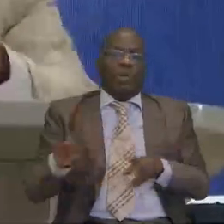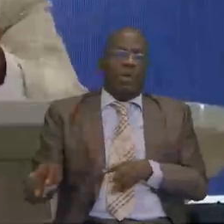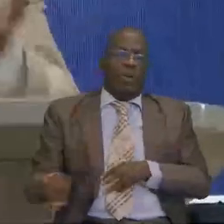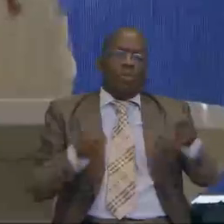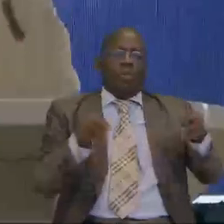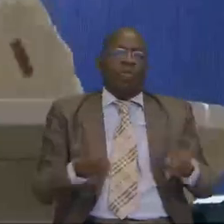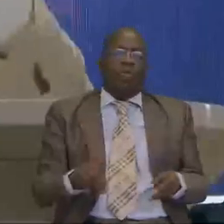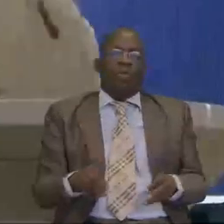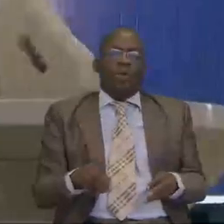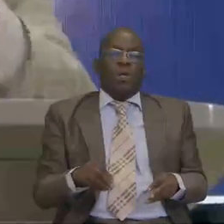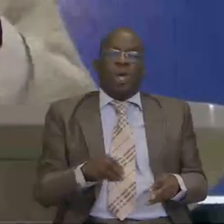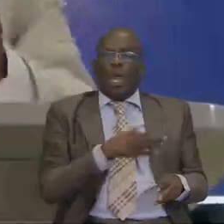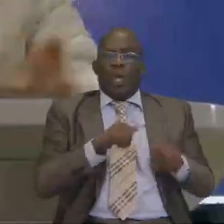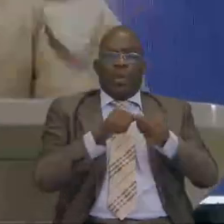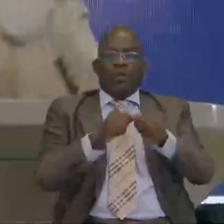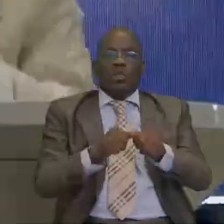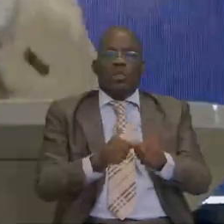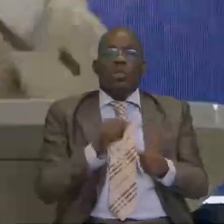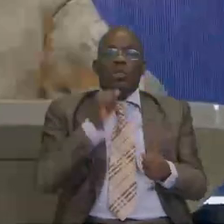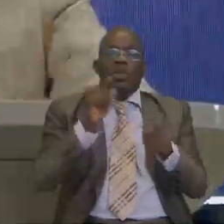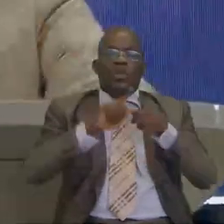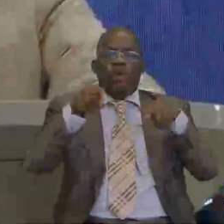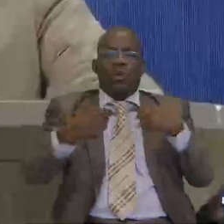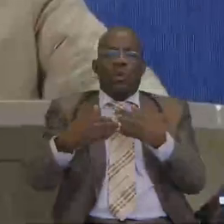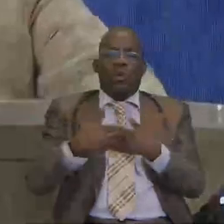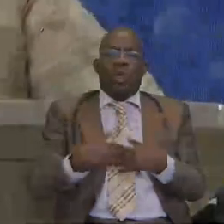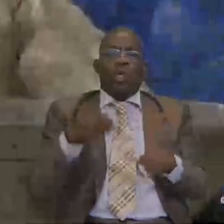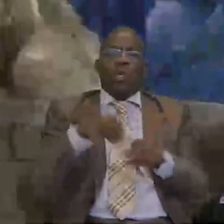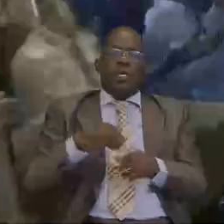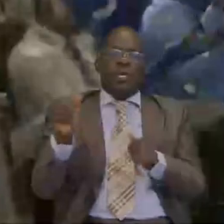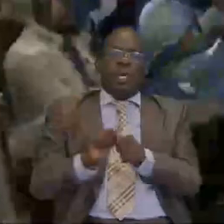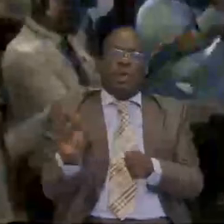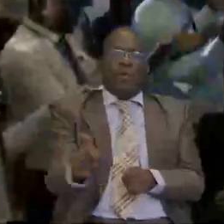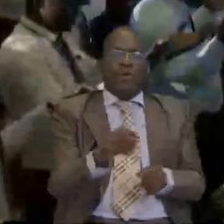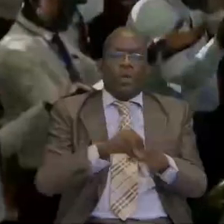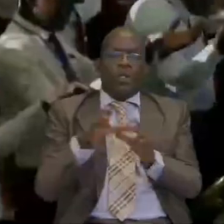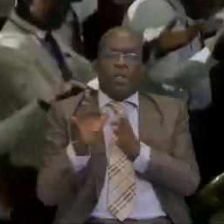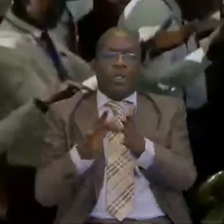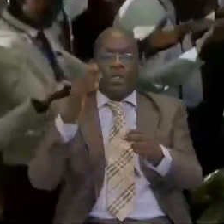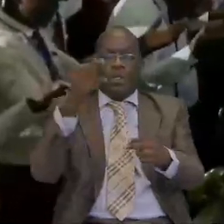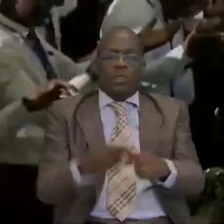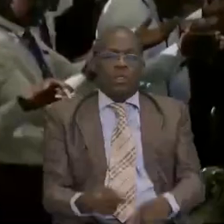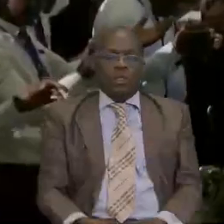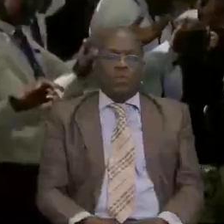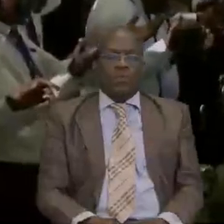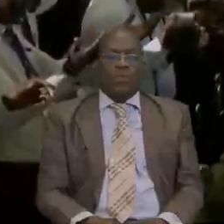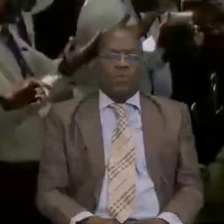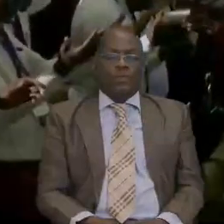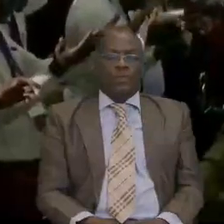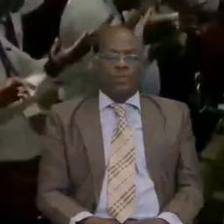pour avancer et ne pas faire marche arrière en chacun, au nom de Jésus.